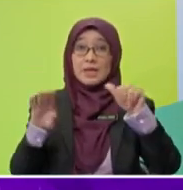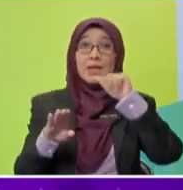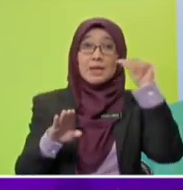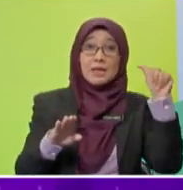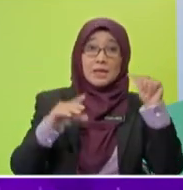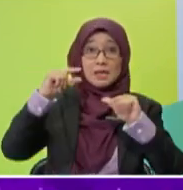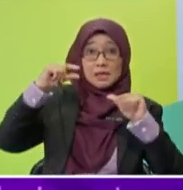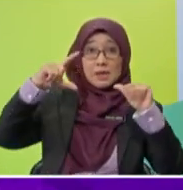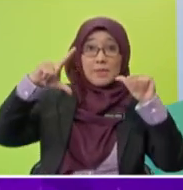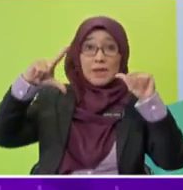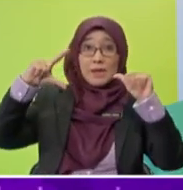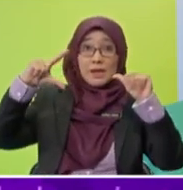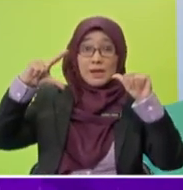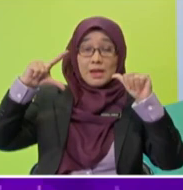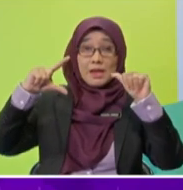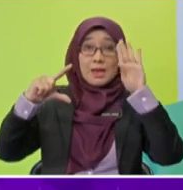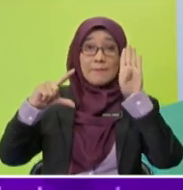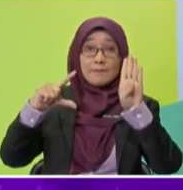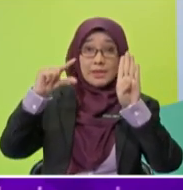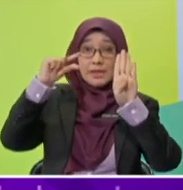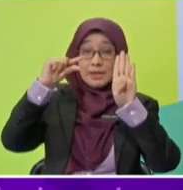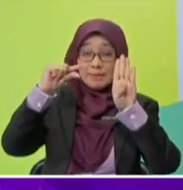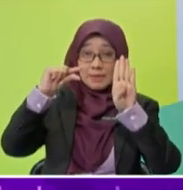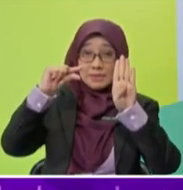dan buku B cirinya